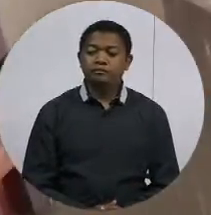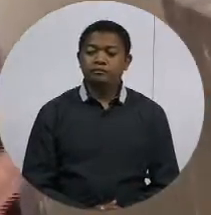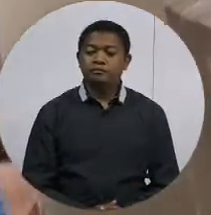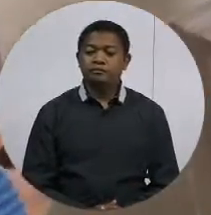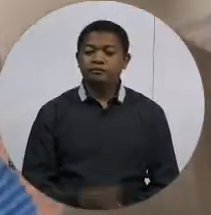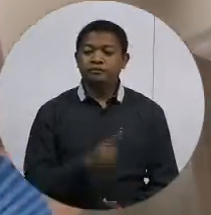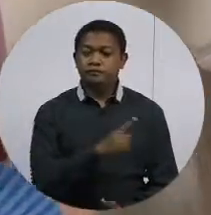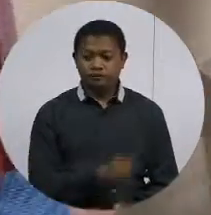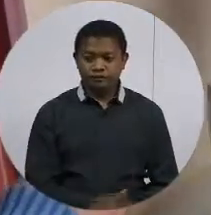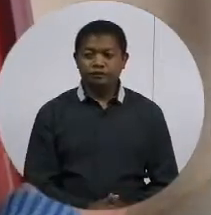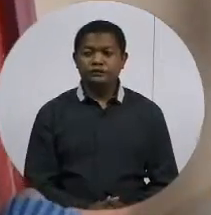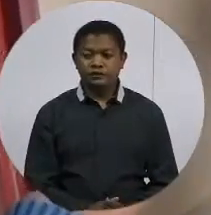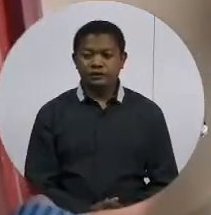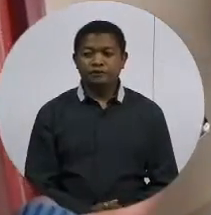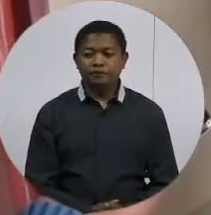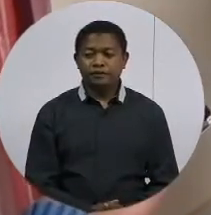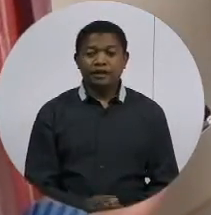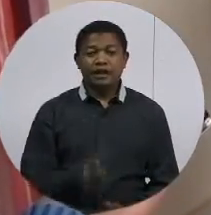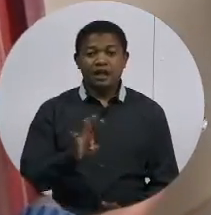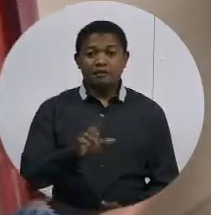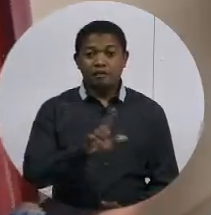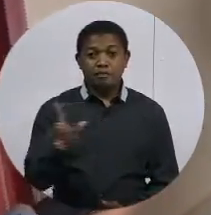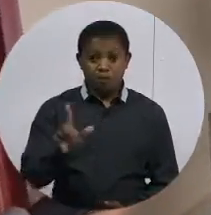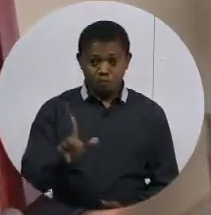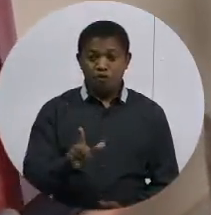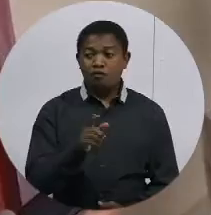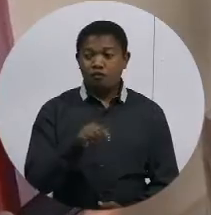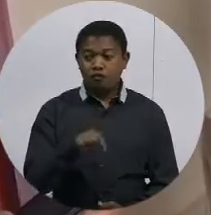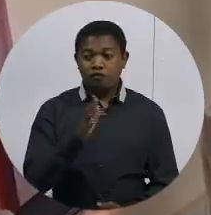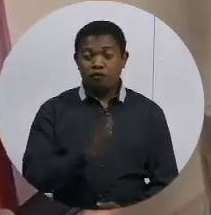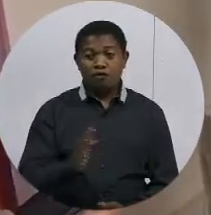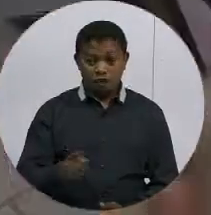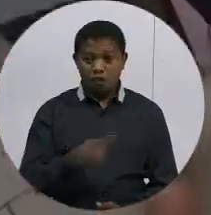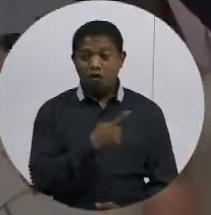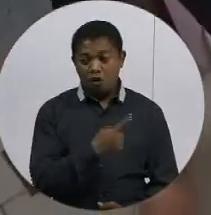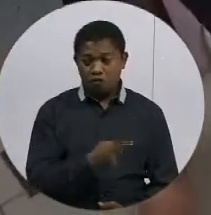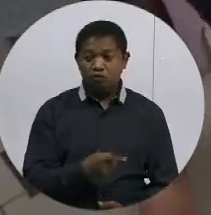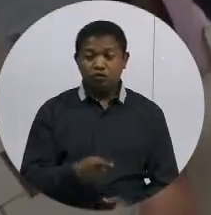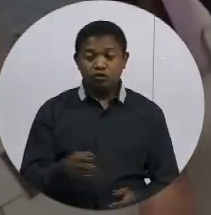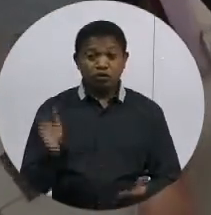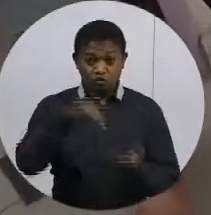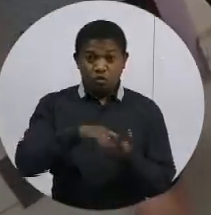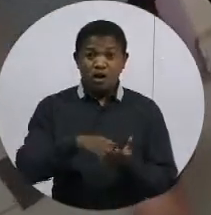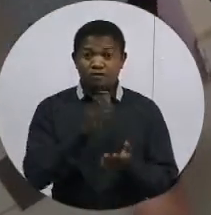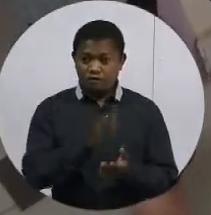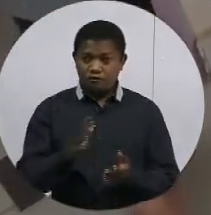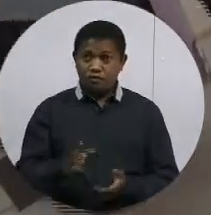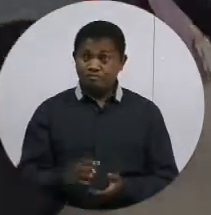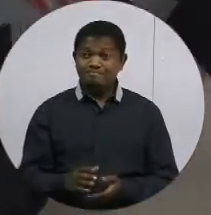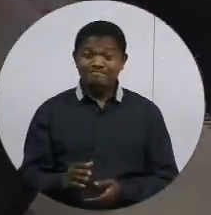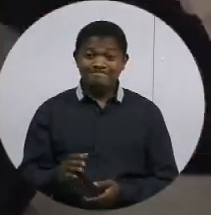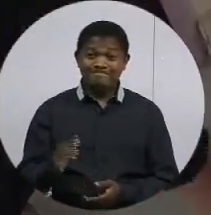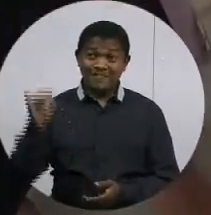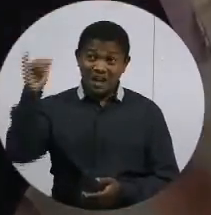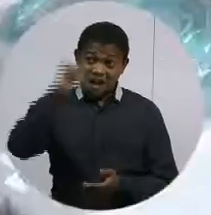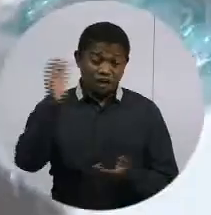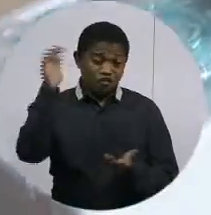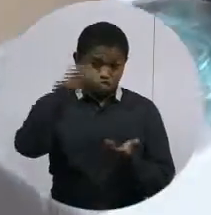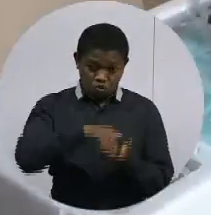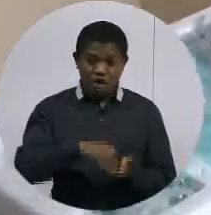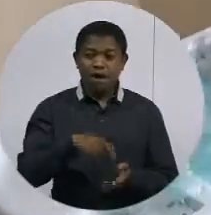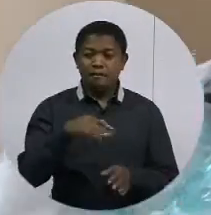respirateur 4/20 vaovao no efa tonga ao anivon'ny UCP na ny unité de coordination des projets izay ratsa mangaka eo anivon'ny